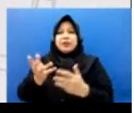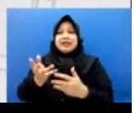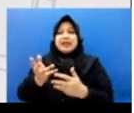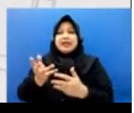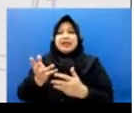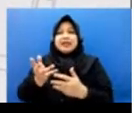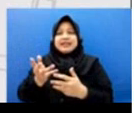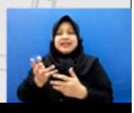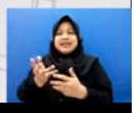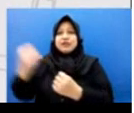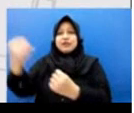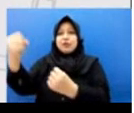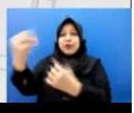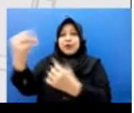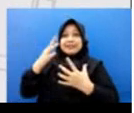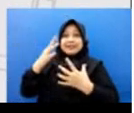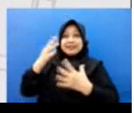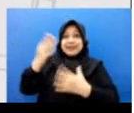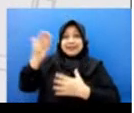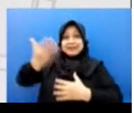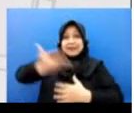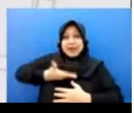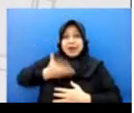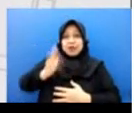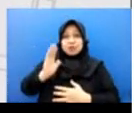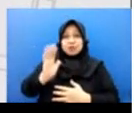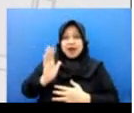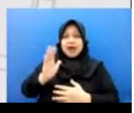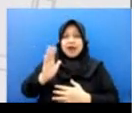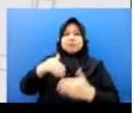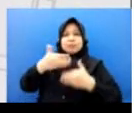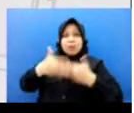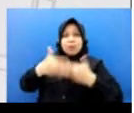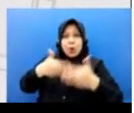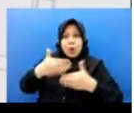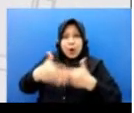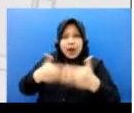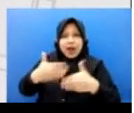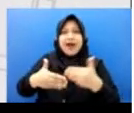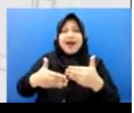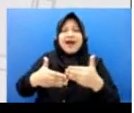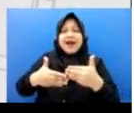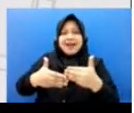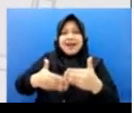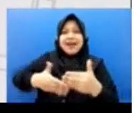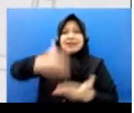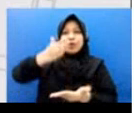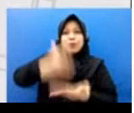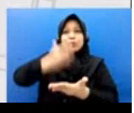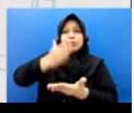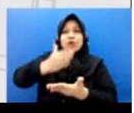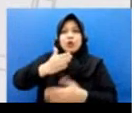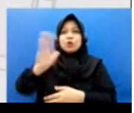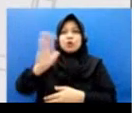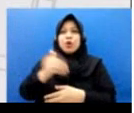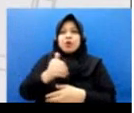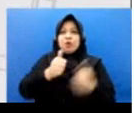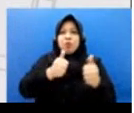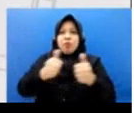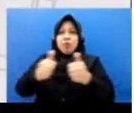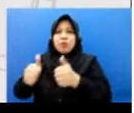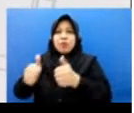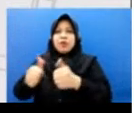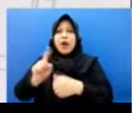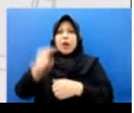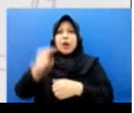kemudian informasinya diolah, sampai keputusan, itu semuanya lampu hijau. Orang yang tidak berpikir kritis